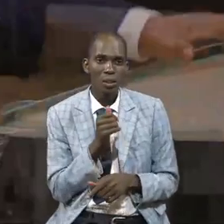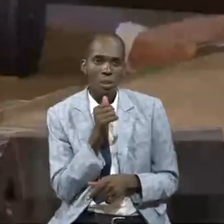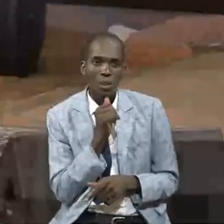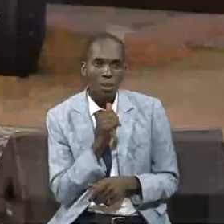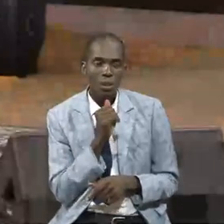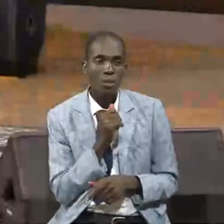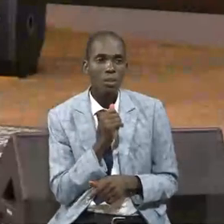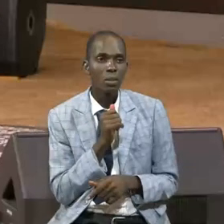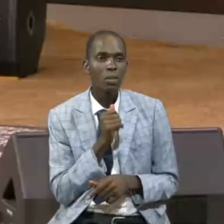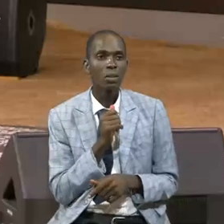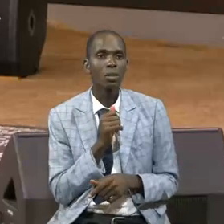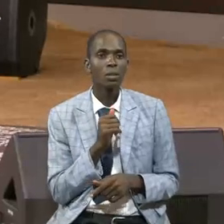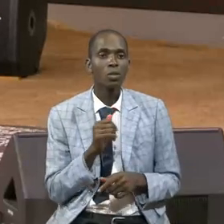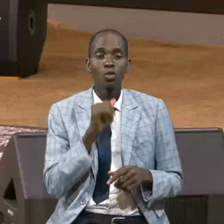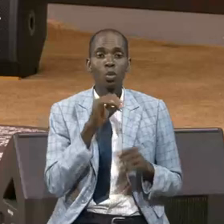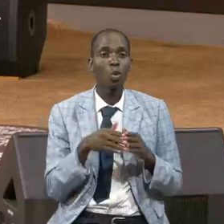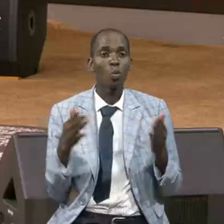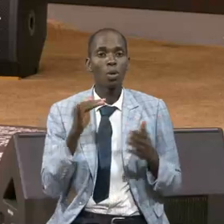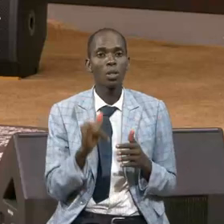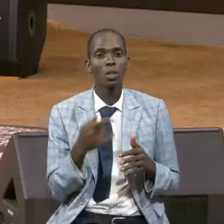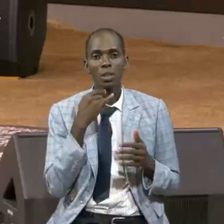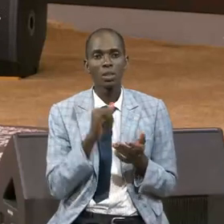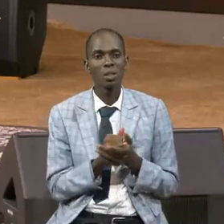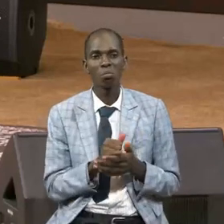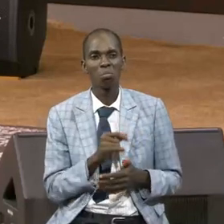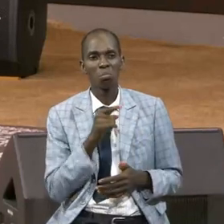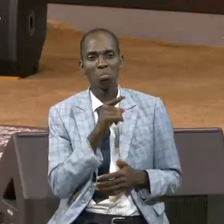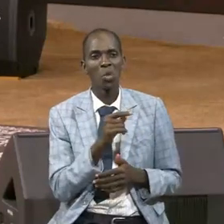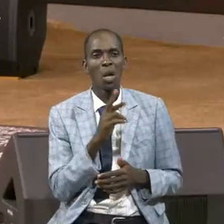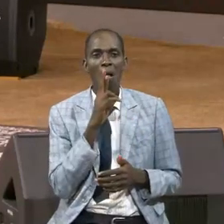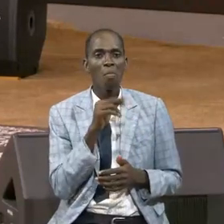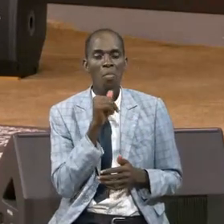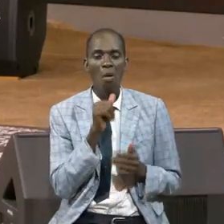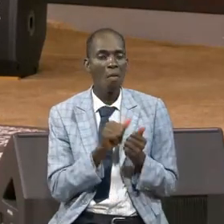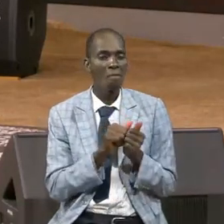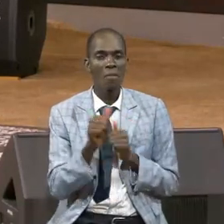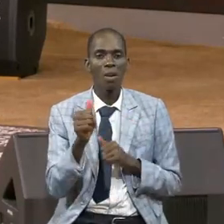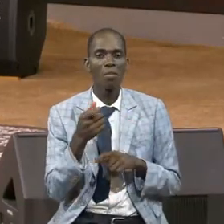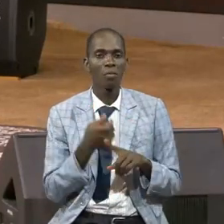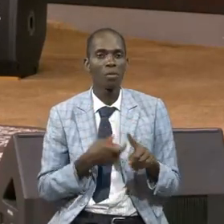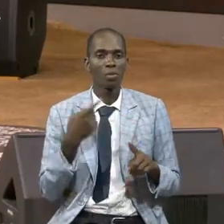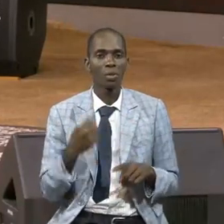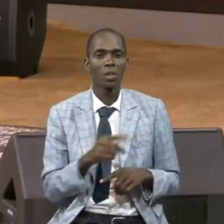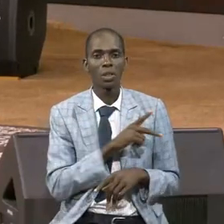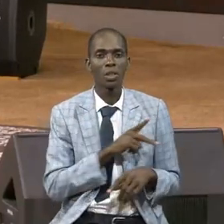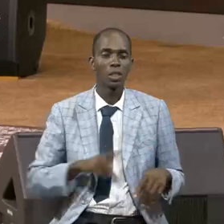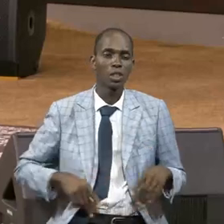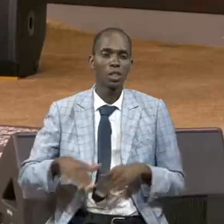avec intelligence, lui dit, « Tu n'es pas loin du royaume de Dieu. »